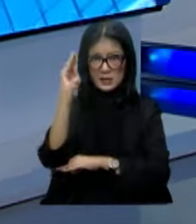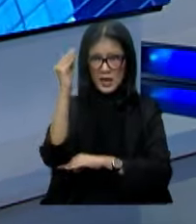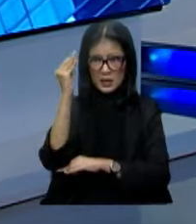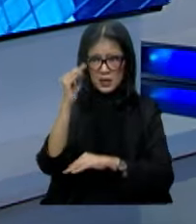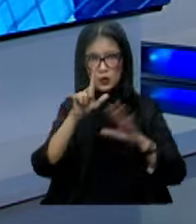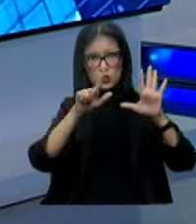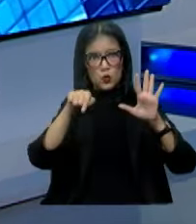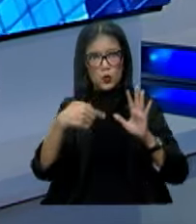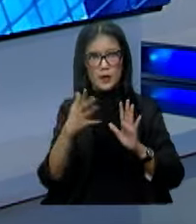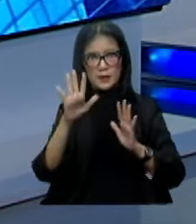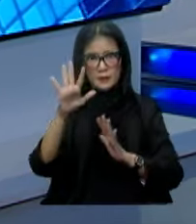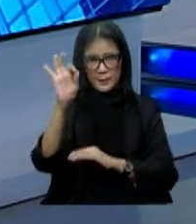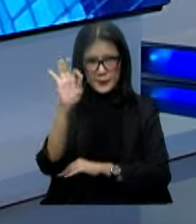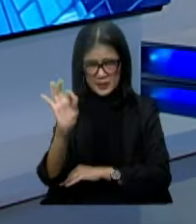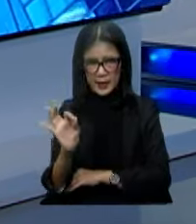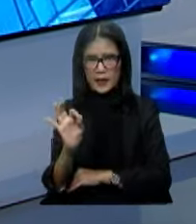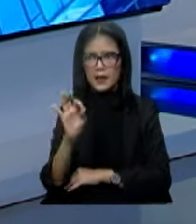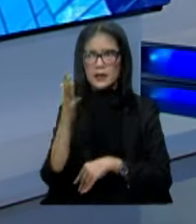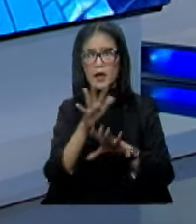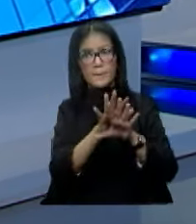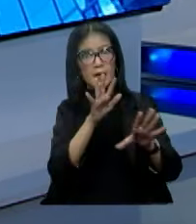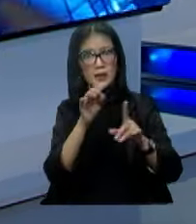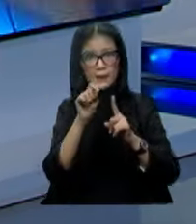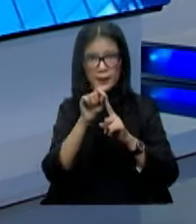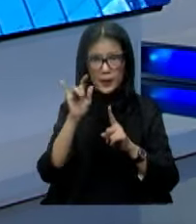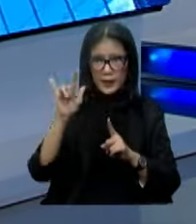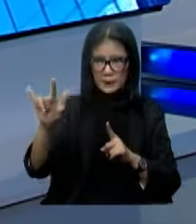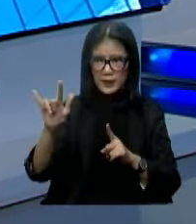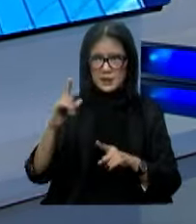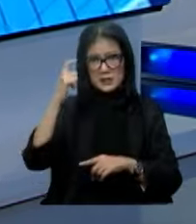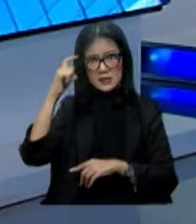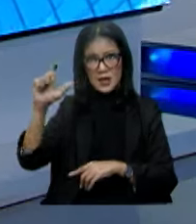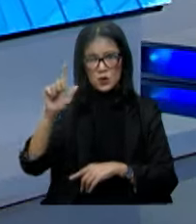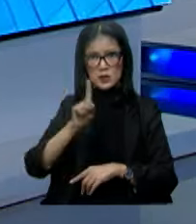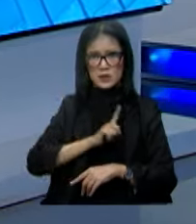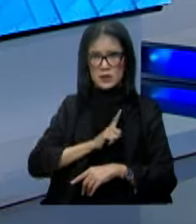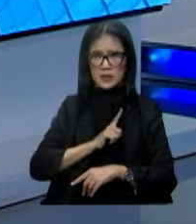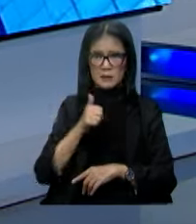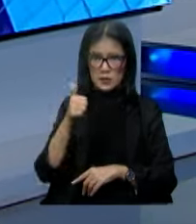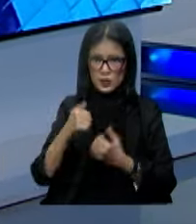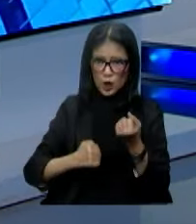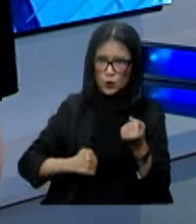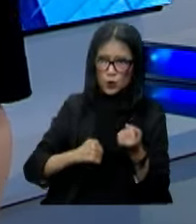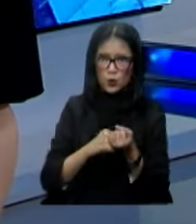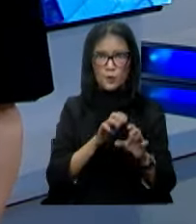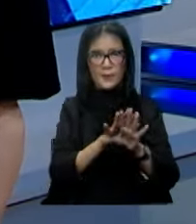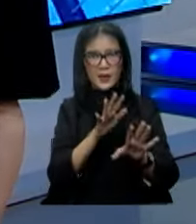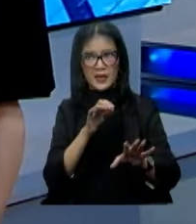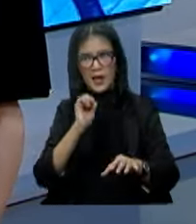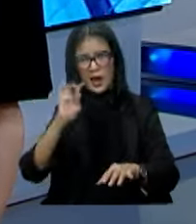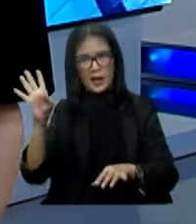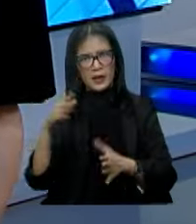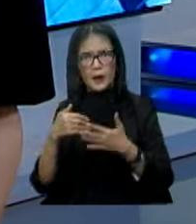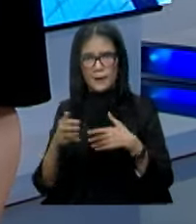sesuai aturan MK terbaru, PDI Perjuangan bisa mengusung calon sendirian tanpa dukungan partai lainnya. Dan PDIP ini